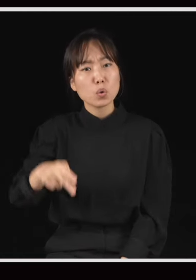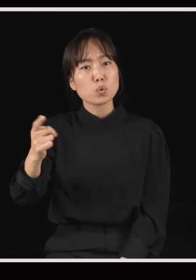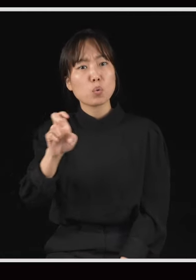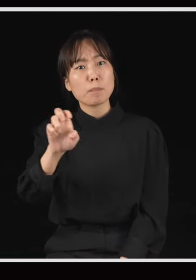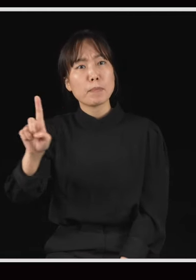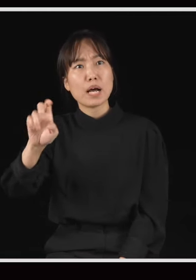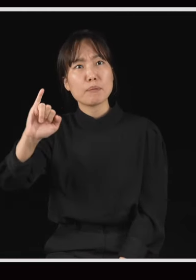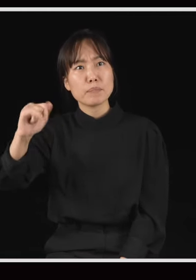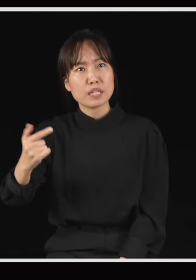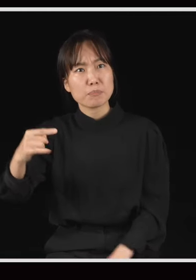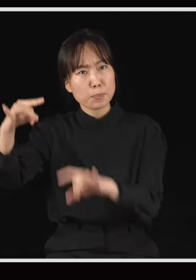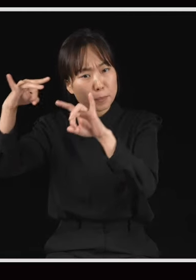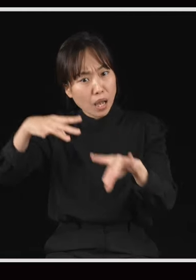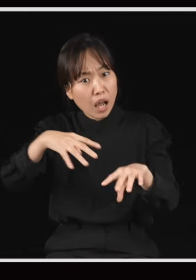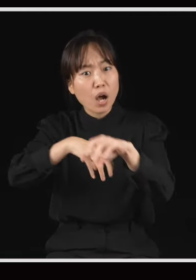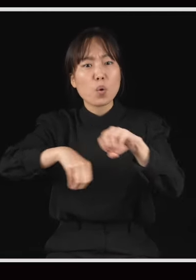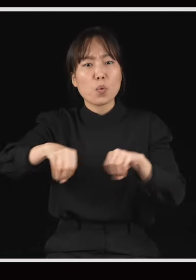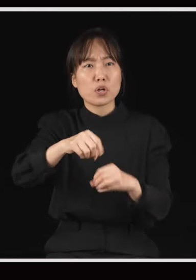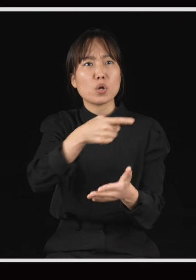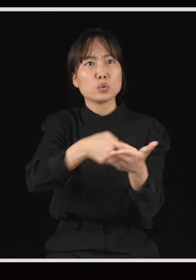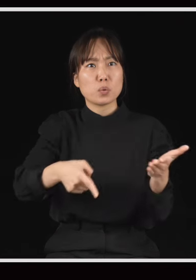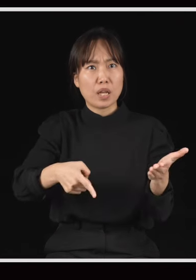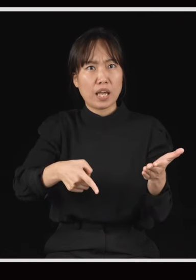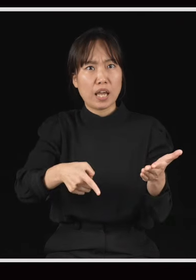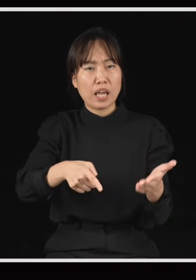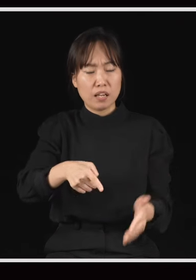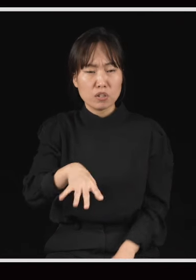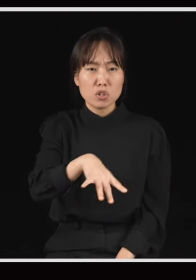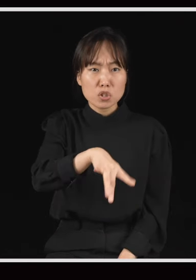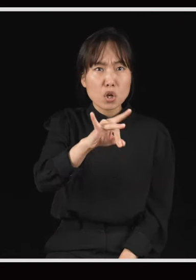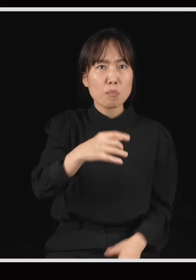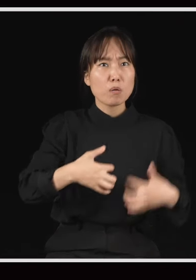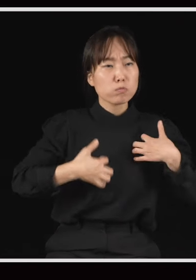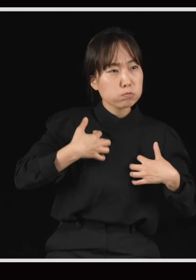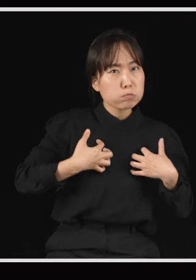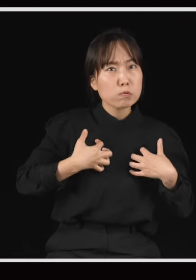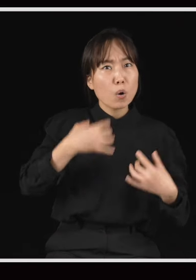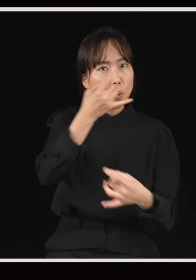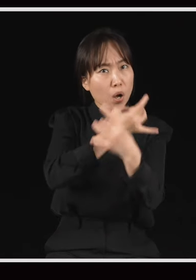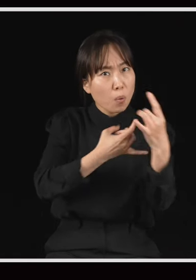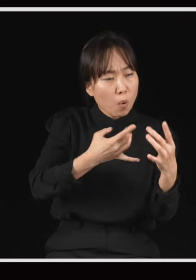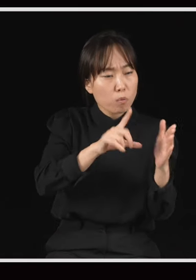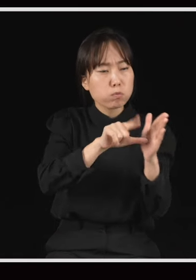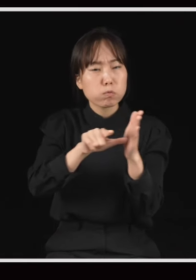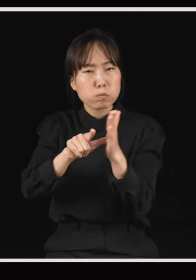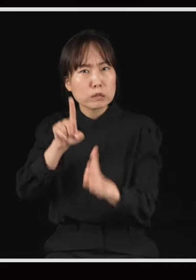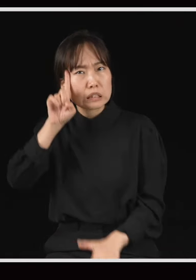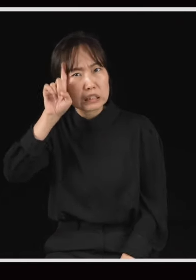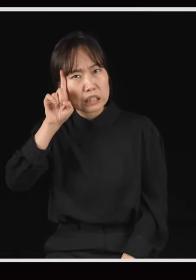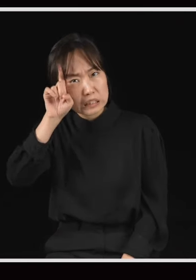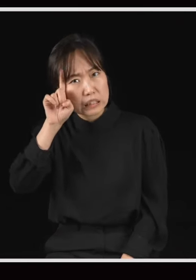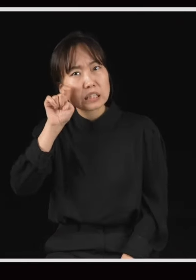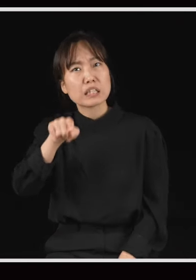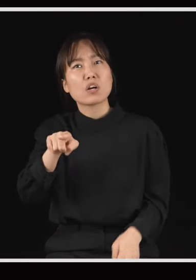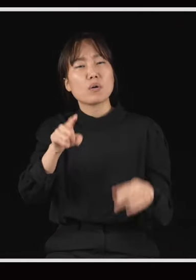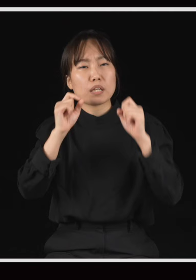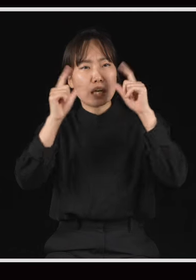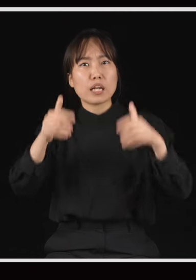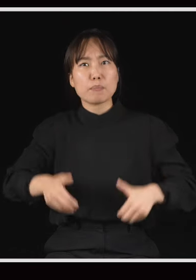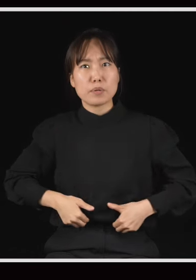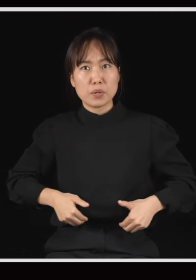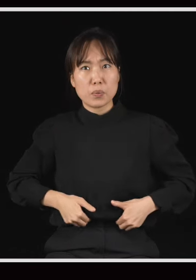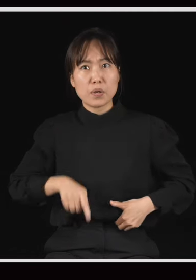독이라는 것을 이해를 하고 그 다음에 즐거움과 자극은 그 뒤에 스트레스 호르몬을 달고 온다는 오늘의 핵심 메시지죠. 불교의 공사상과